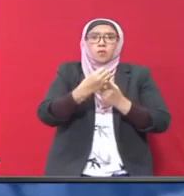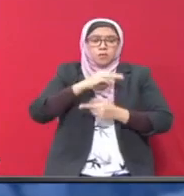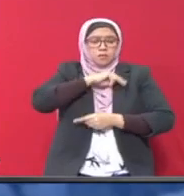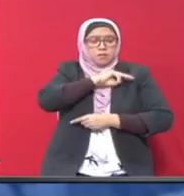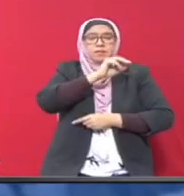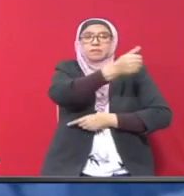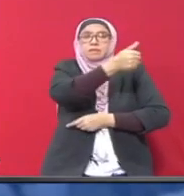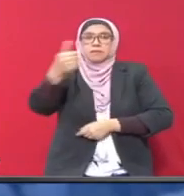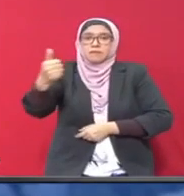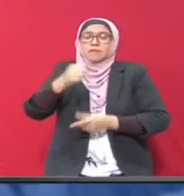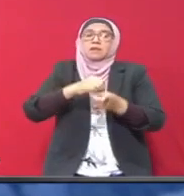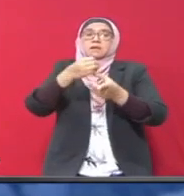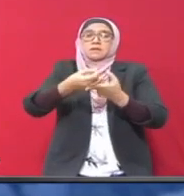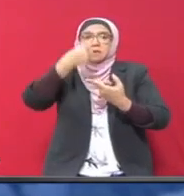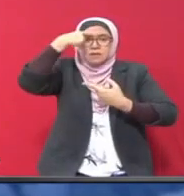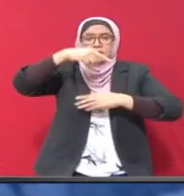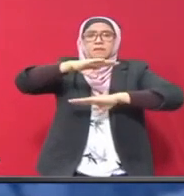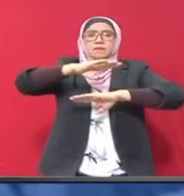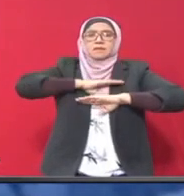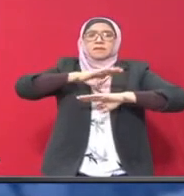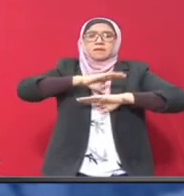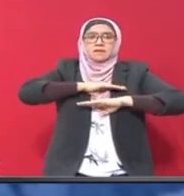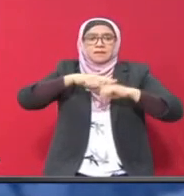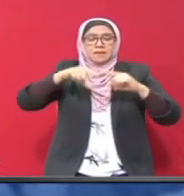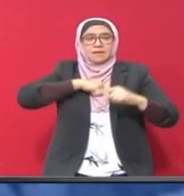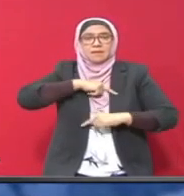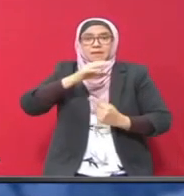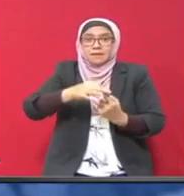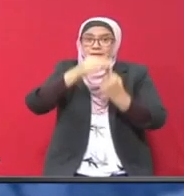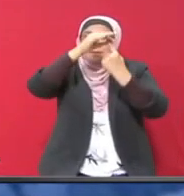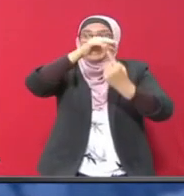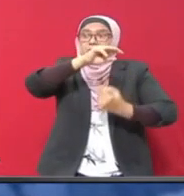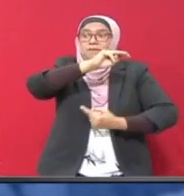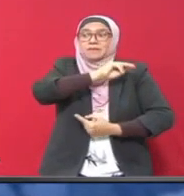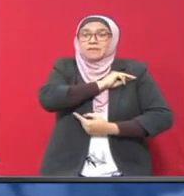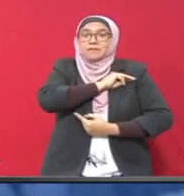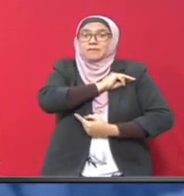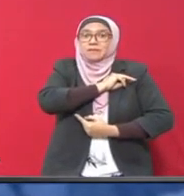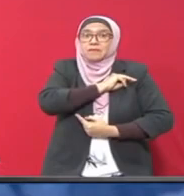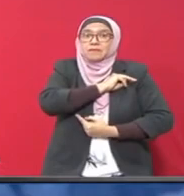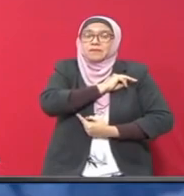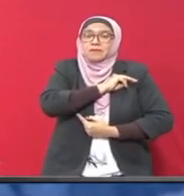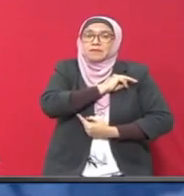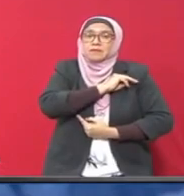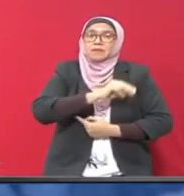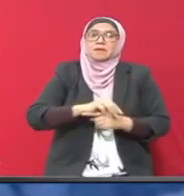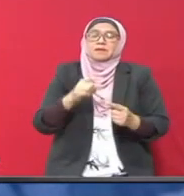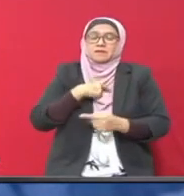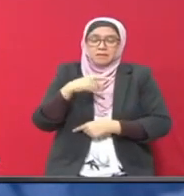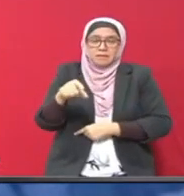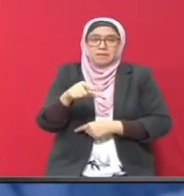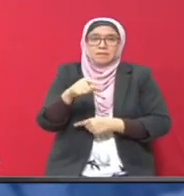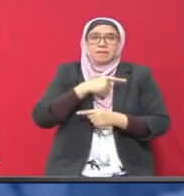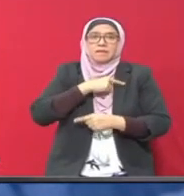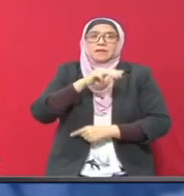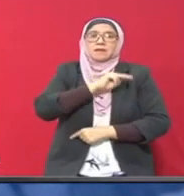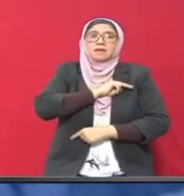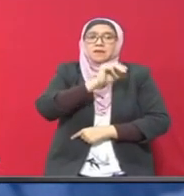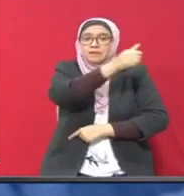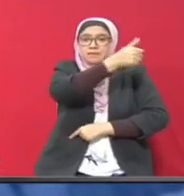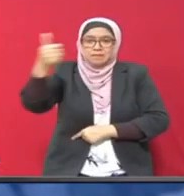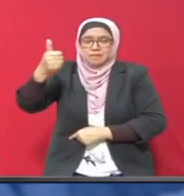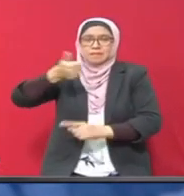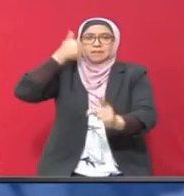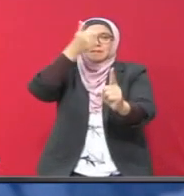noose type of party clean Minister Hai Hai Om the kabinet have dari get one